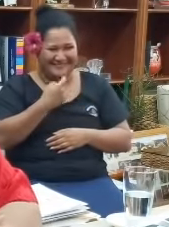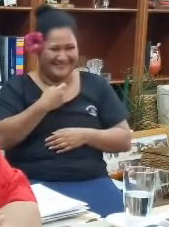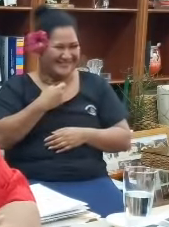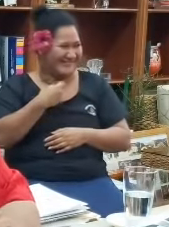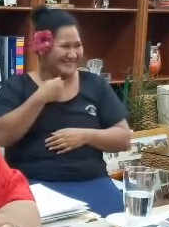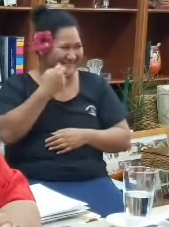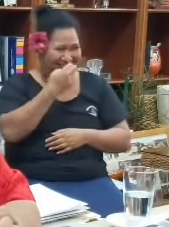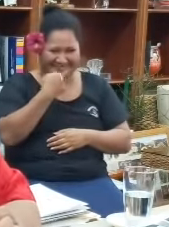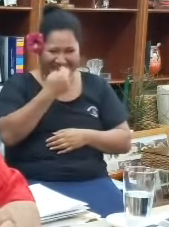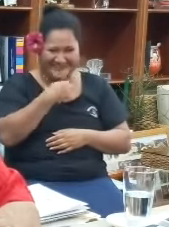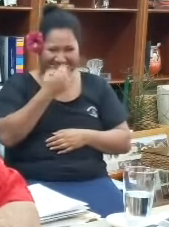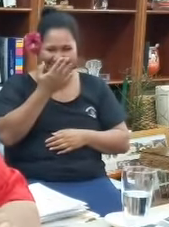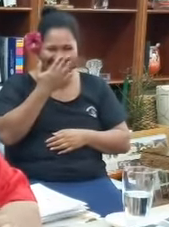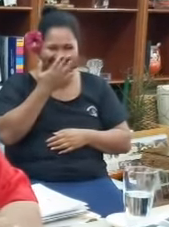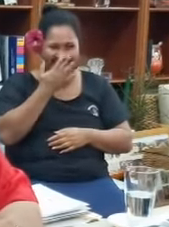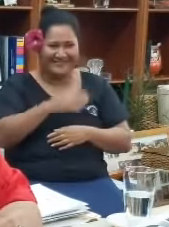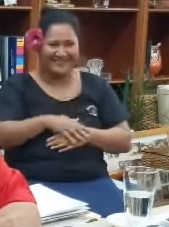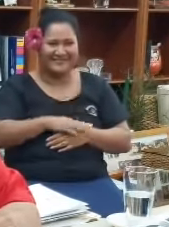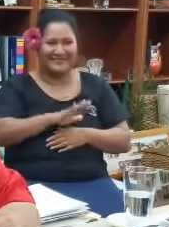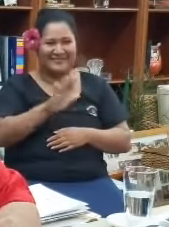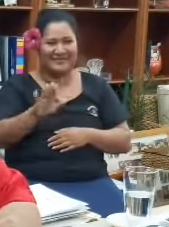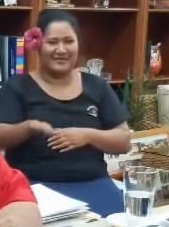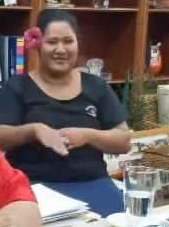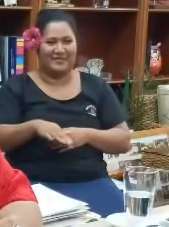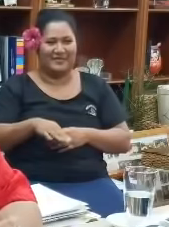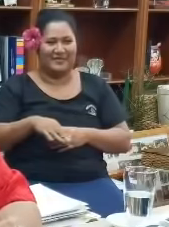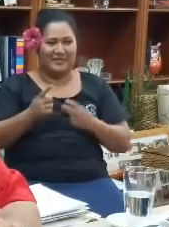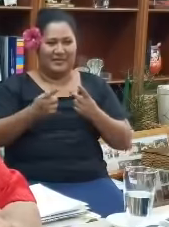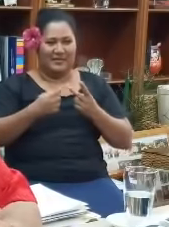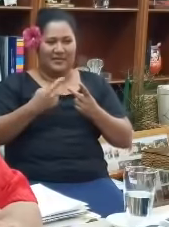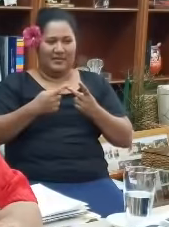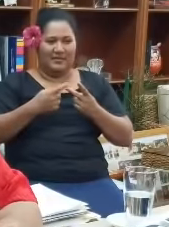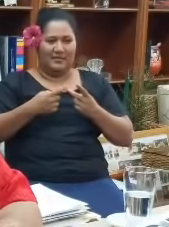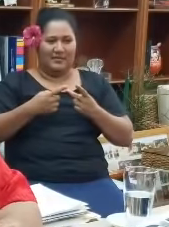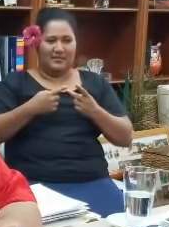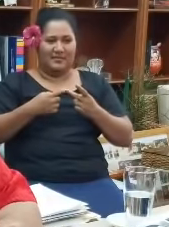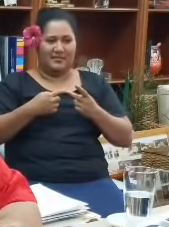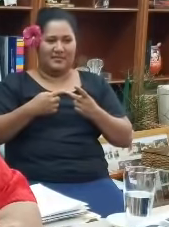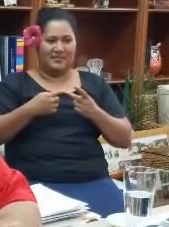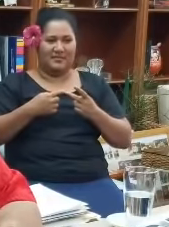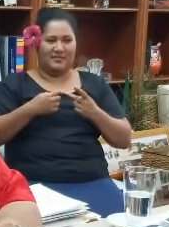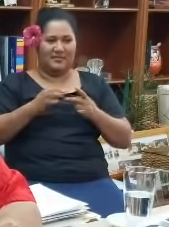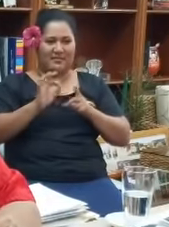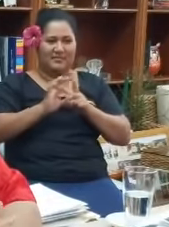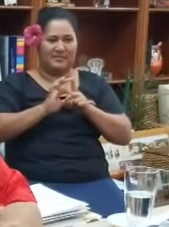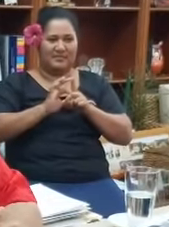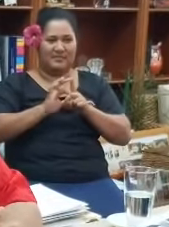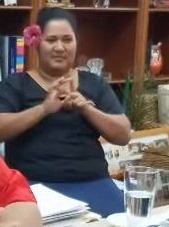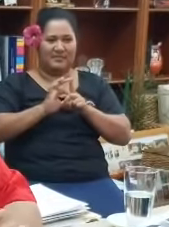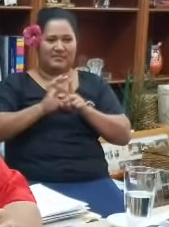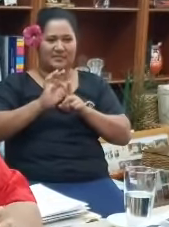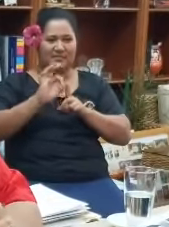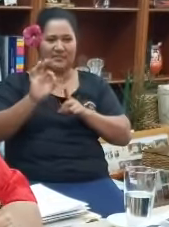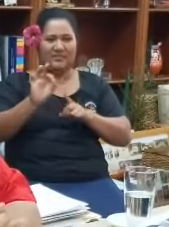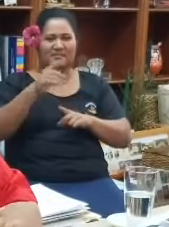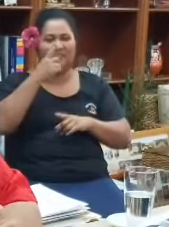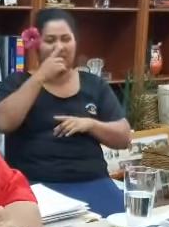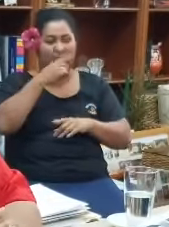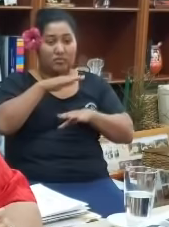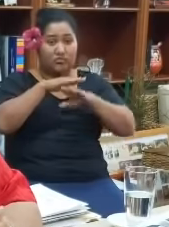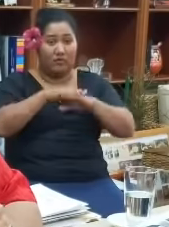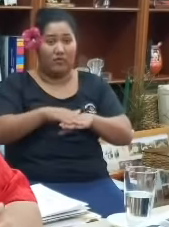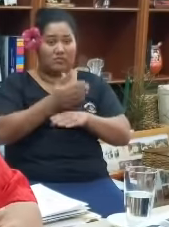no sabe no era opción. O le sinta o puse wa ba ai ai i fa tupula i o. O meu tanga tsa isi fo i ai por